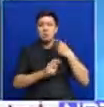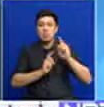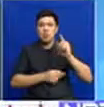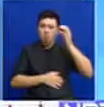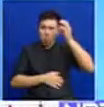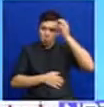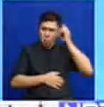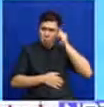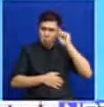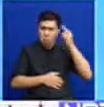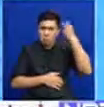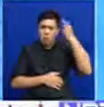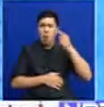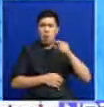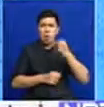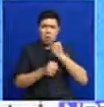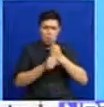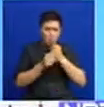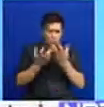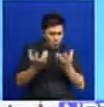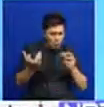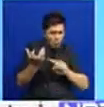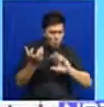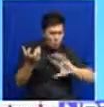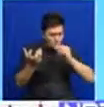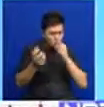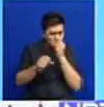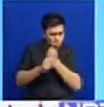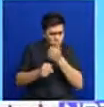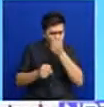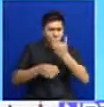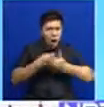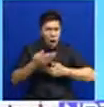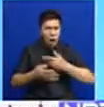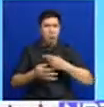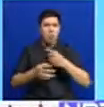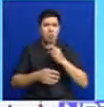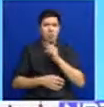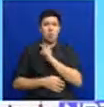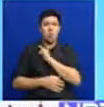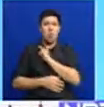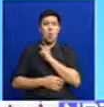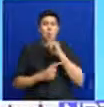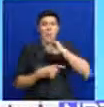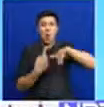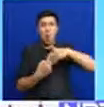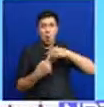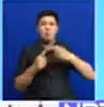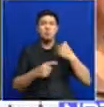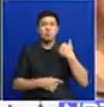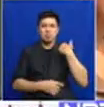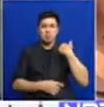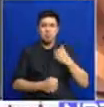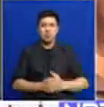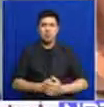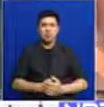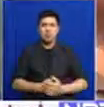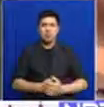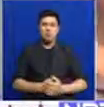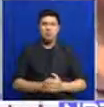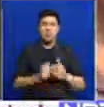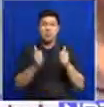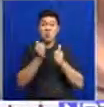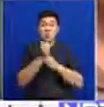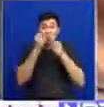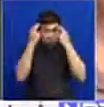ดริเริ่มที่จะสร้างมูลค่าเพิ่มให้กับผลิตภัณฑ์และต้องมีความรับผิดชอบต่อสิ่งแวดล้อมขณะเดียวกันรองนายกรัฐ